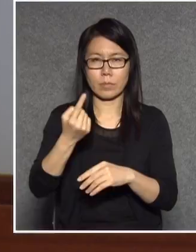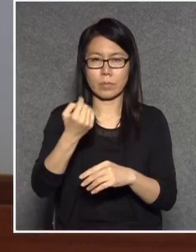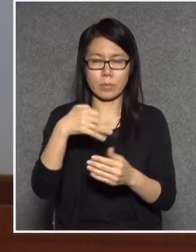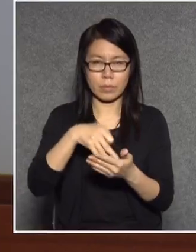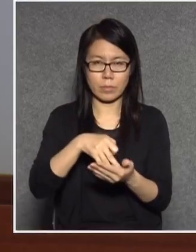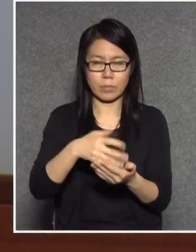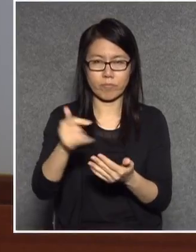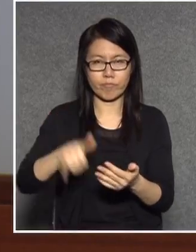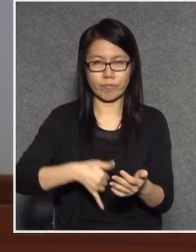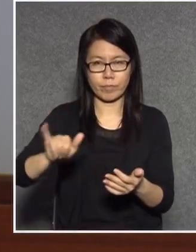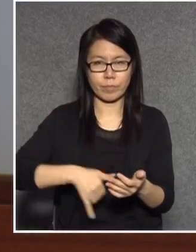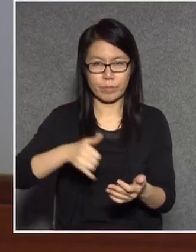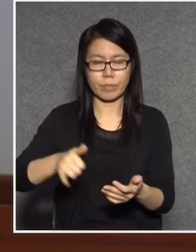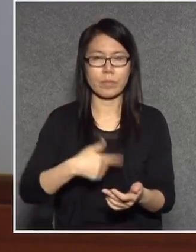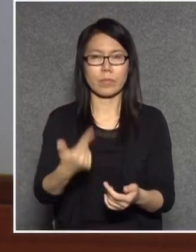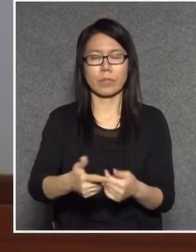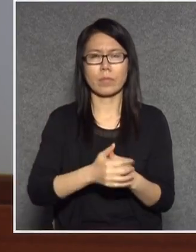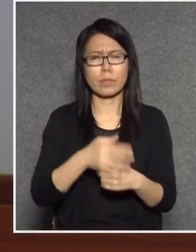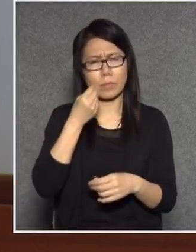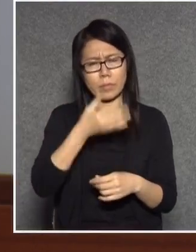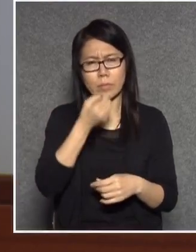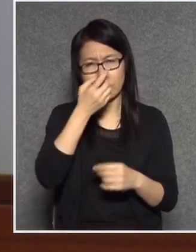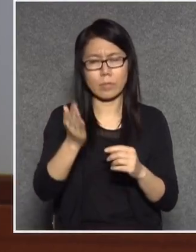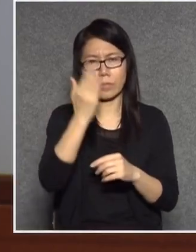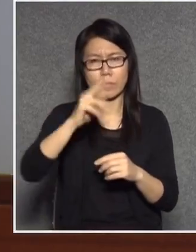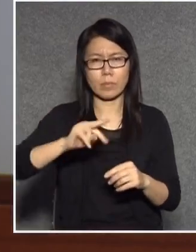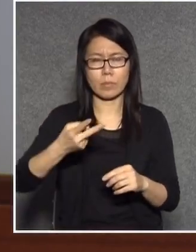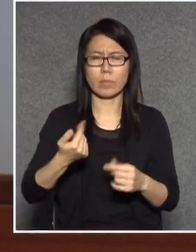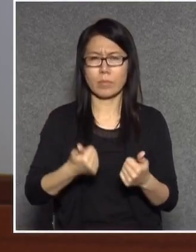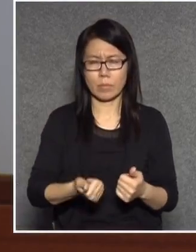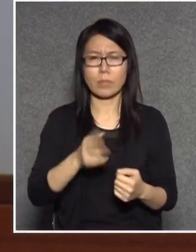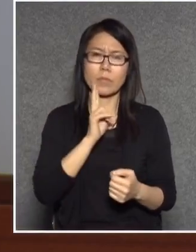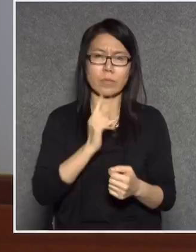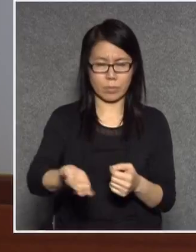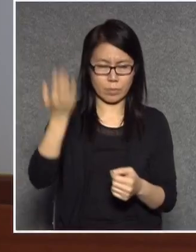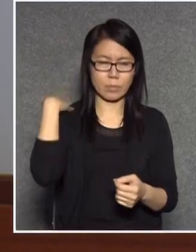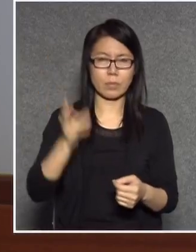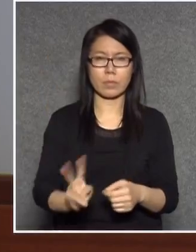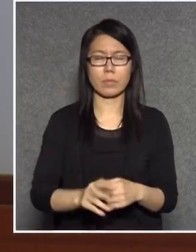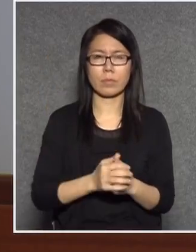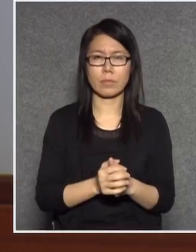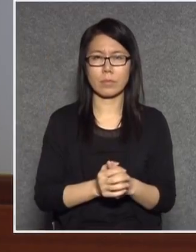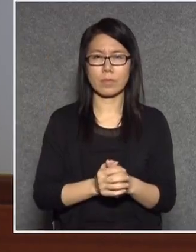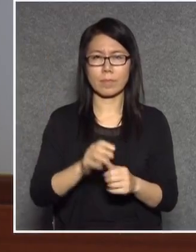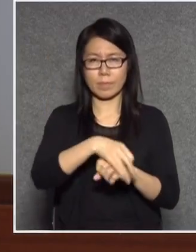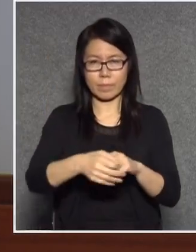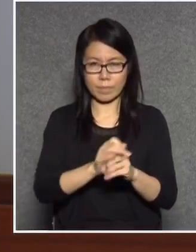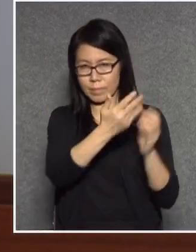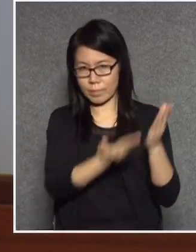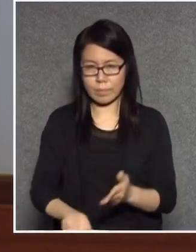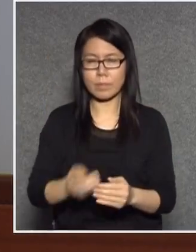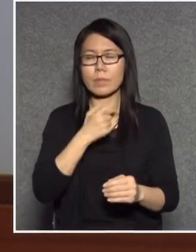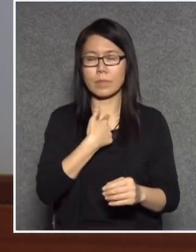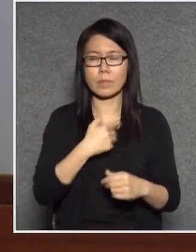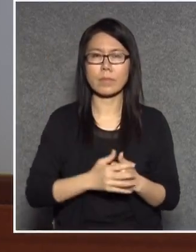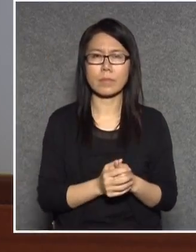不是讓香港的旅遊業咧係撥亂反正，好似過往咁樣咧係港營四方客。而